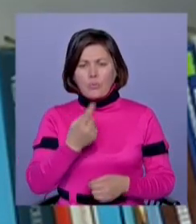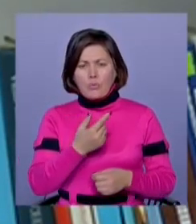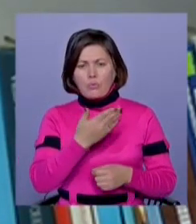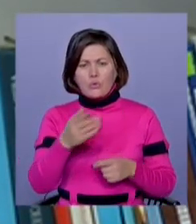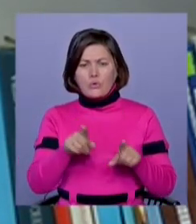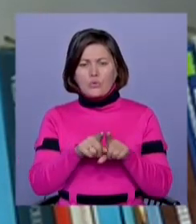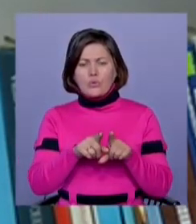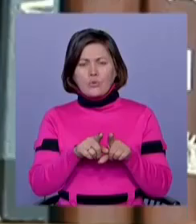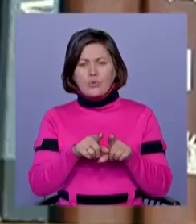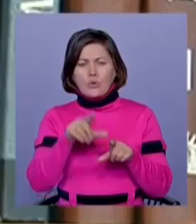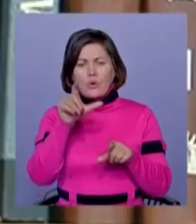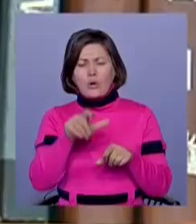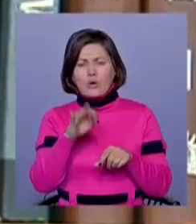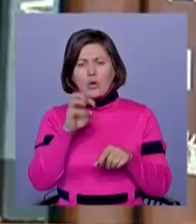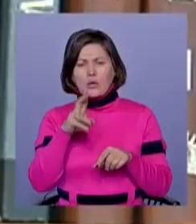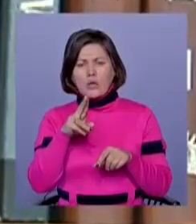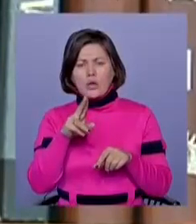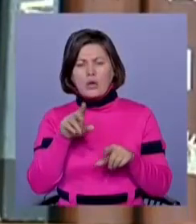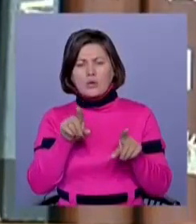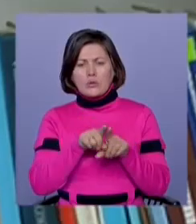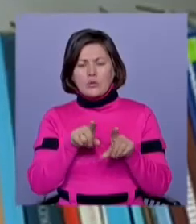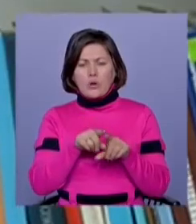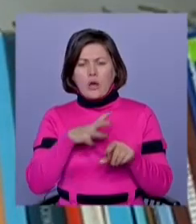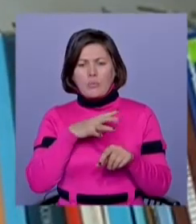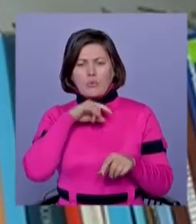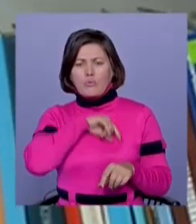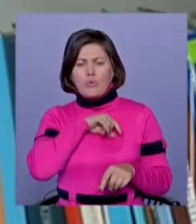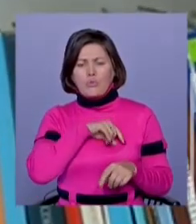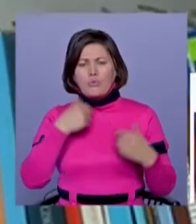осы Жақсылық Қазымұрат. Мына жақсылықтың бойында